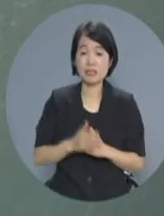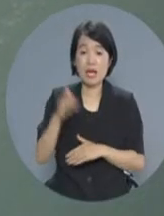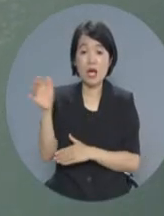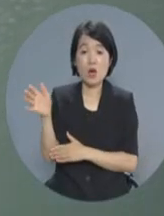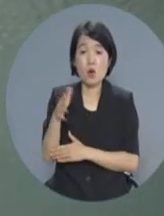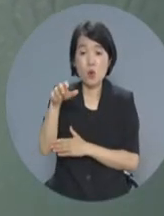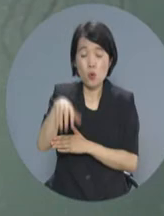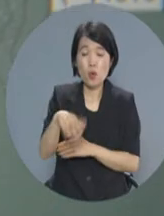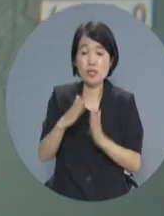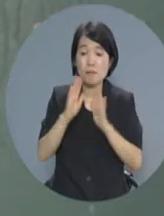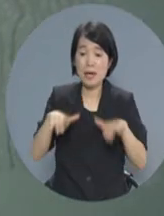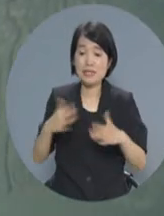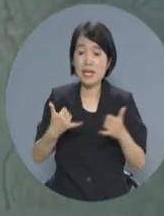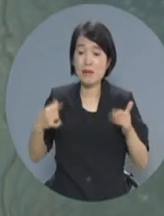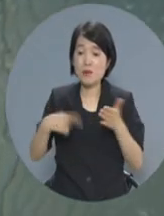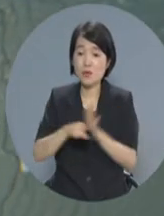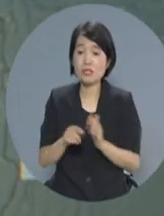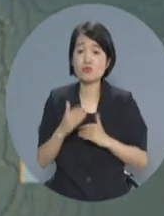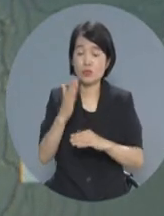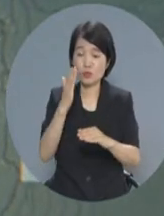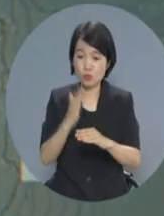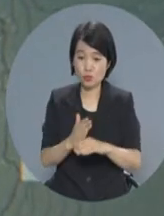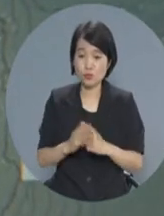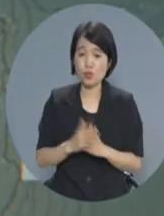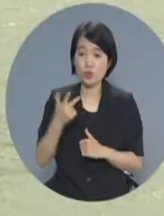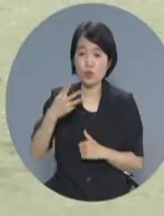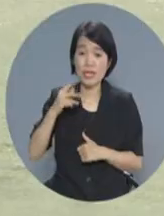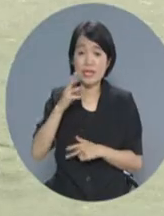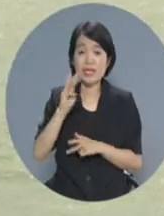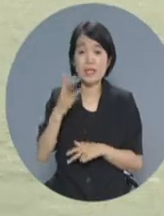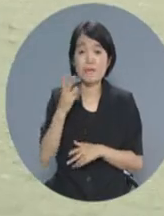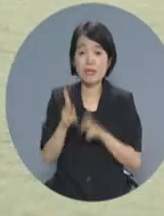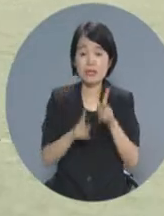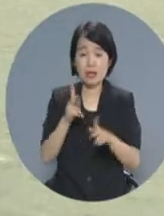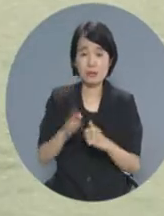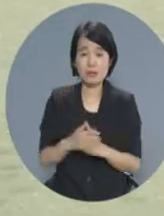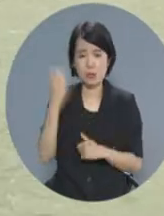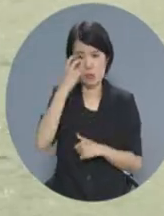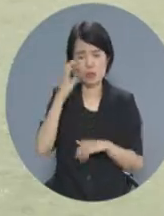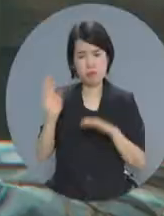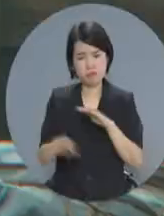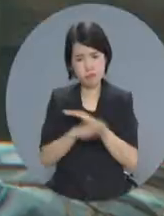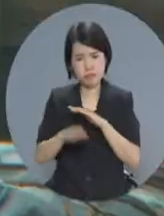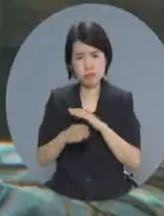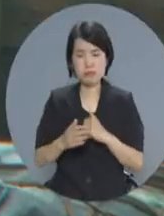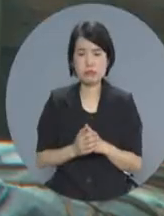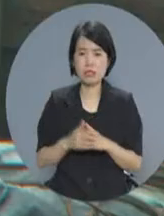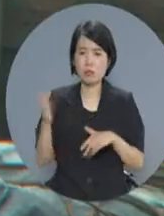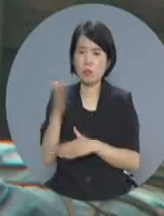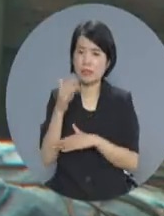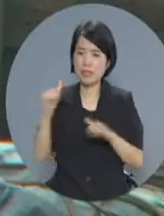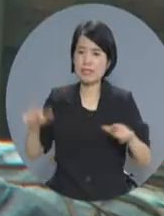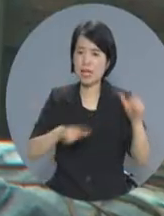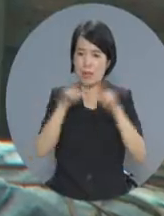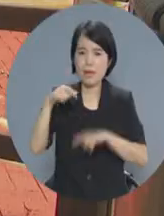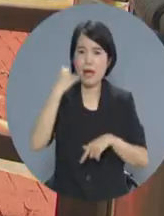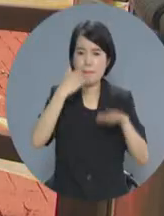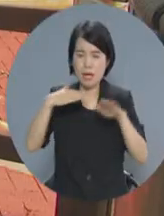마을에 사는 주민들을 위해 추진하고 있는 어촌 뉴딜 300 사업. 하지만 관리감독 소홀 속에 어민들의 삶의